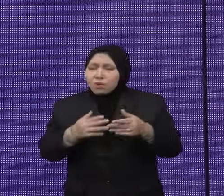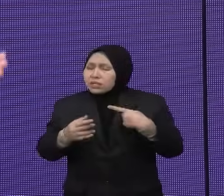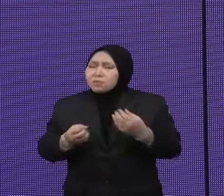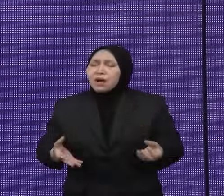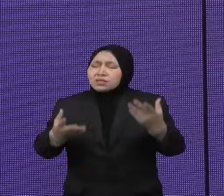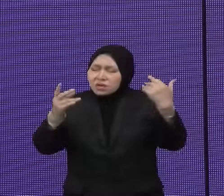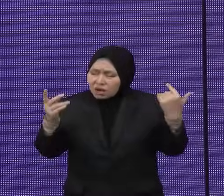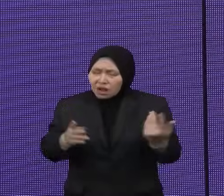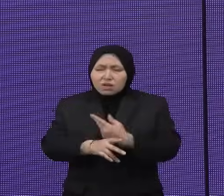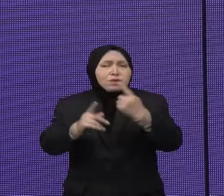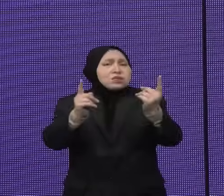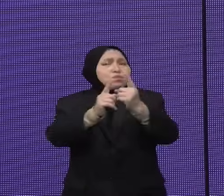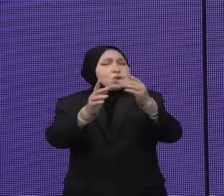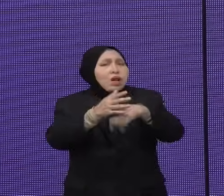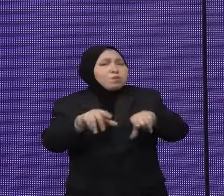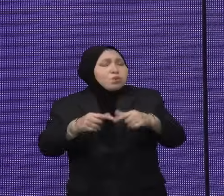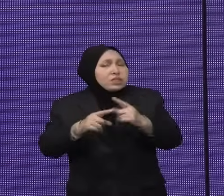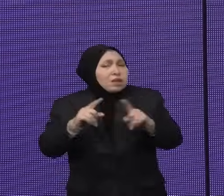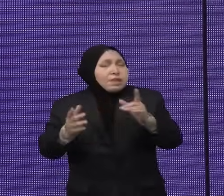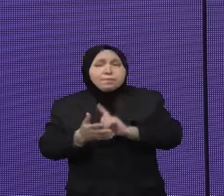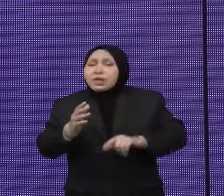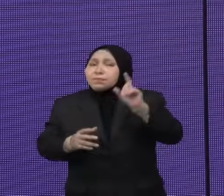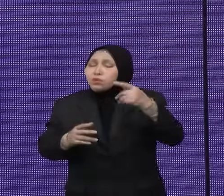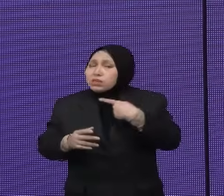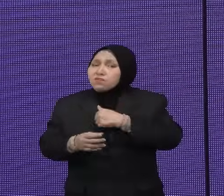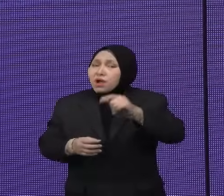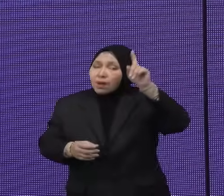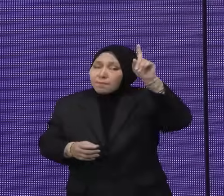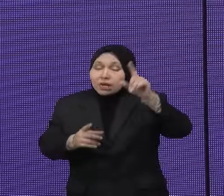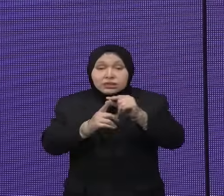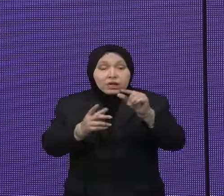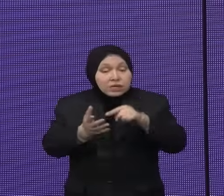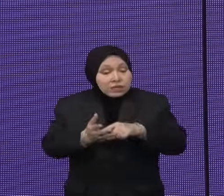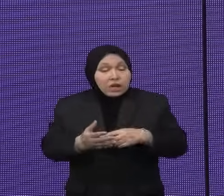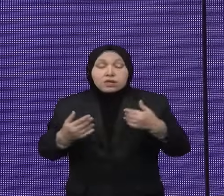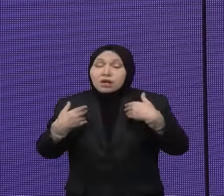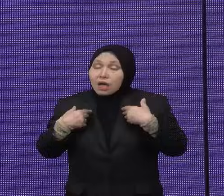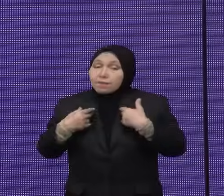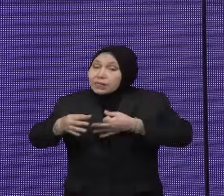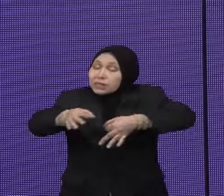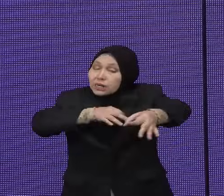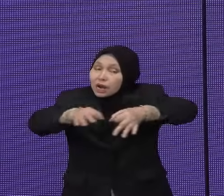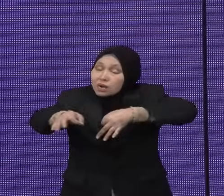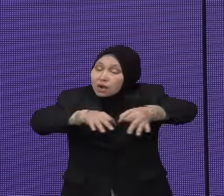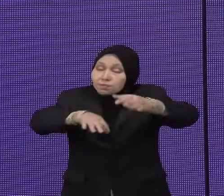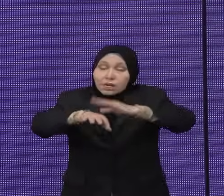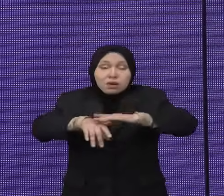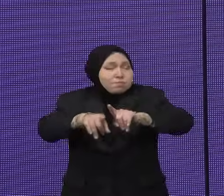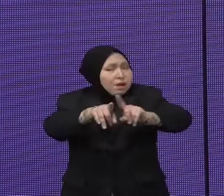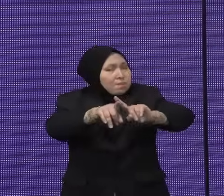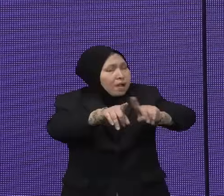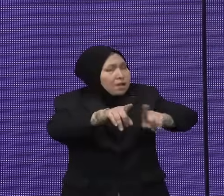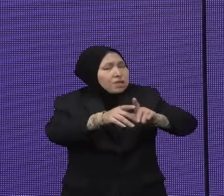kali bertemu di dalam Al-Quran, tetapi apa yang perlu kita faham, perkataan ini adalah menerangkan kepada